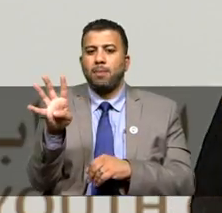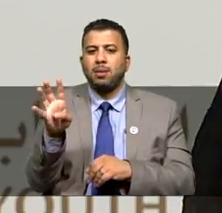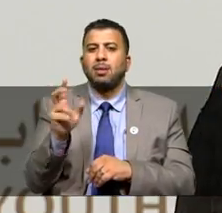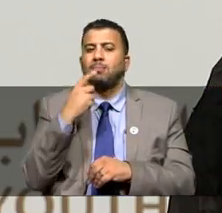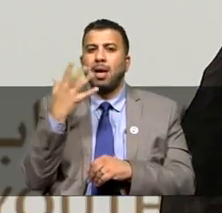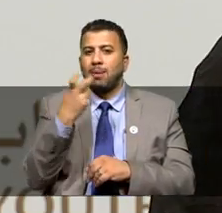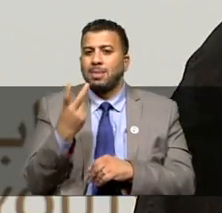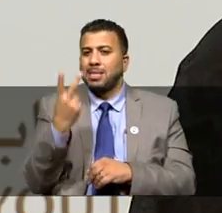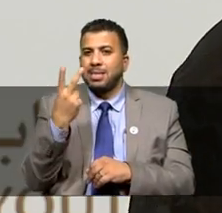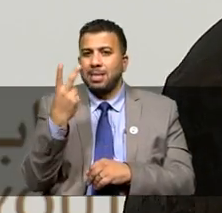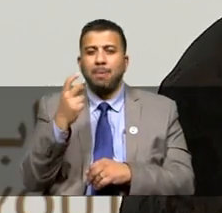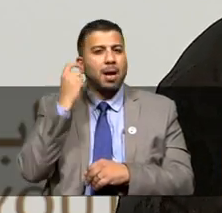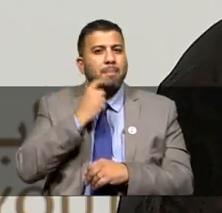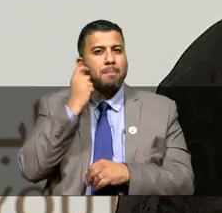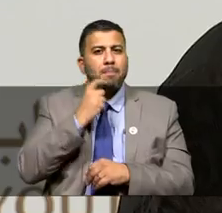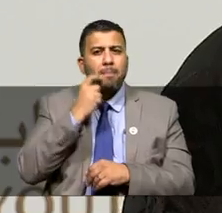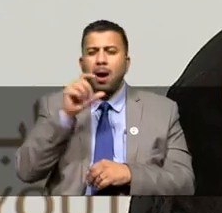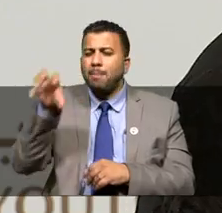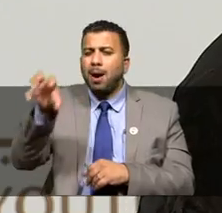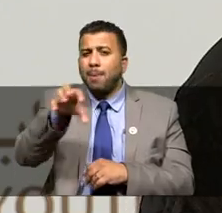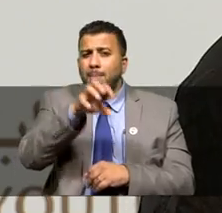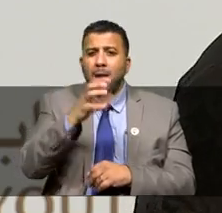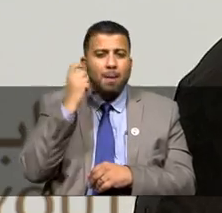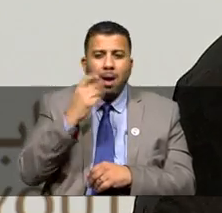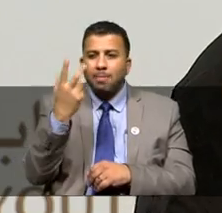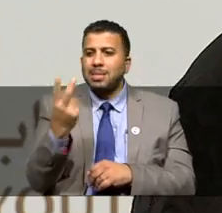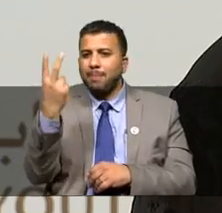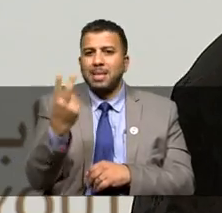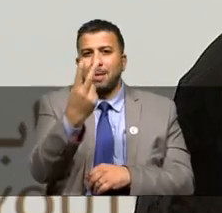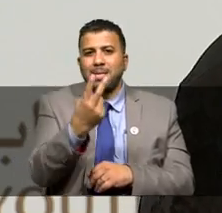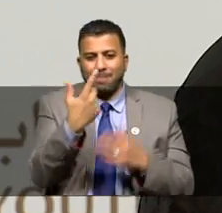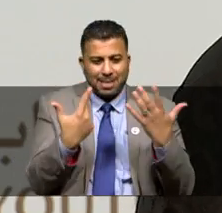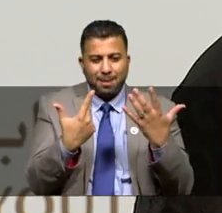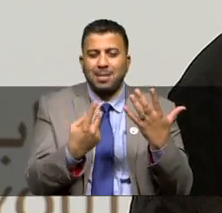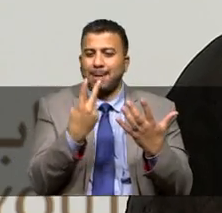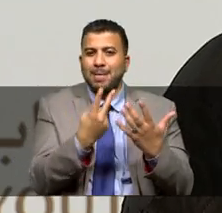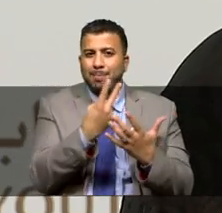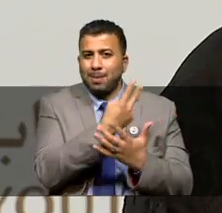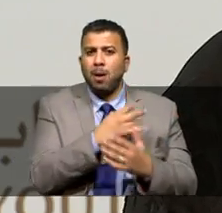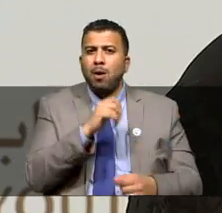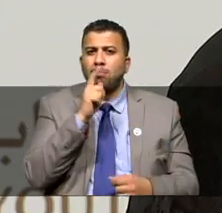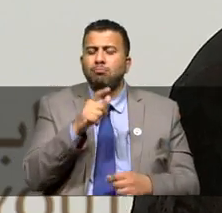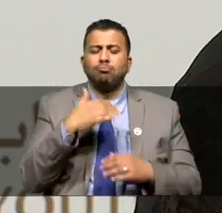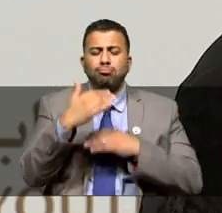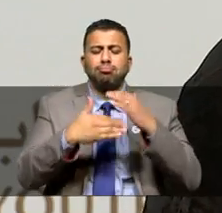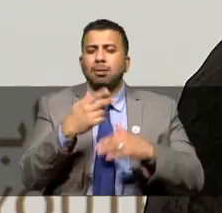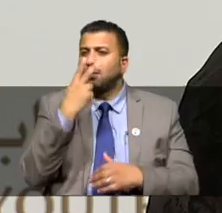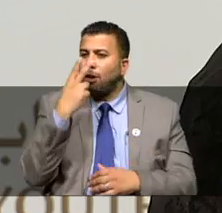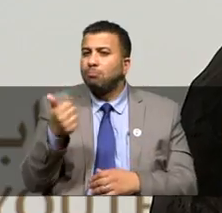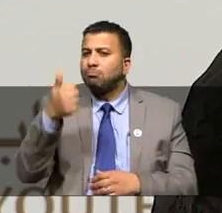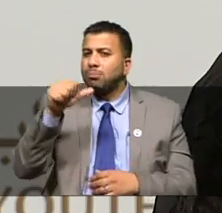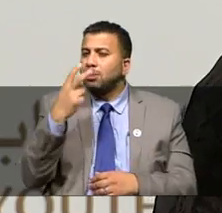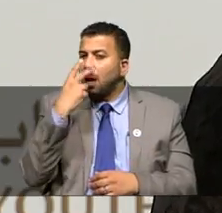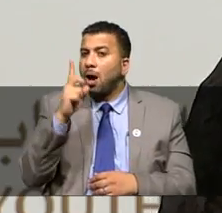إمارة. كل مرشح معنا اليوم بيمر او بيتم تقييمه من خلال عدة مراحل، منها في